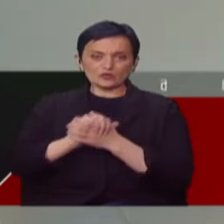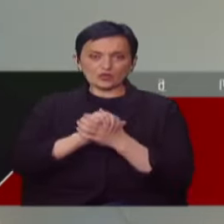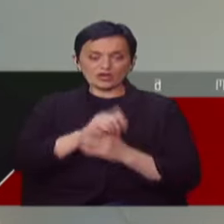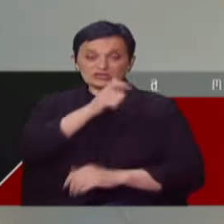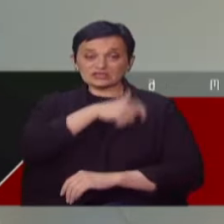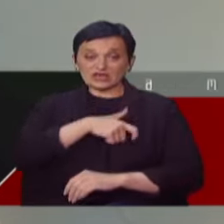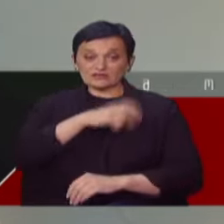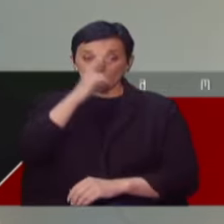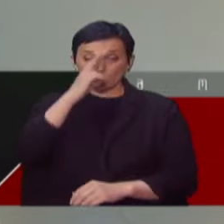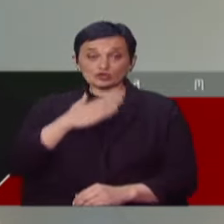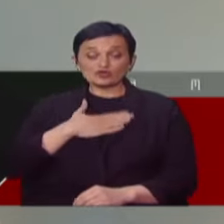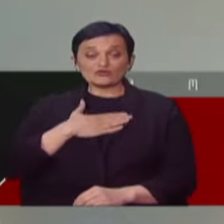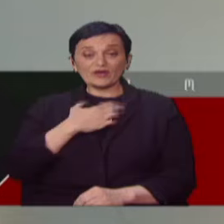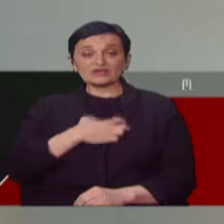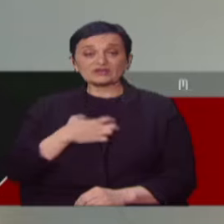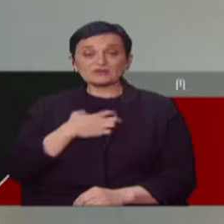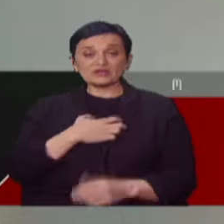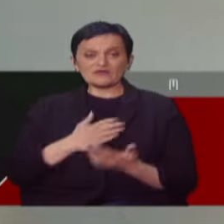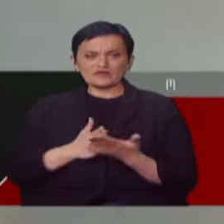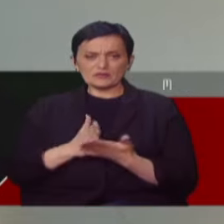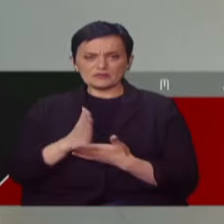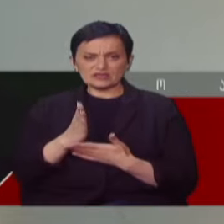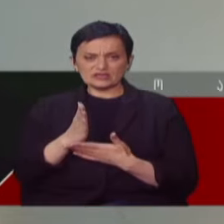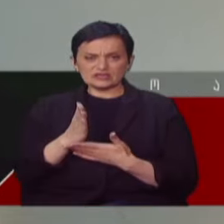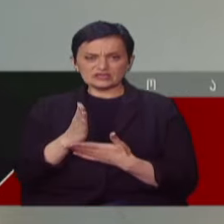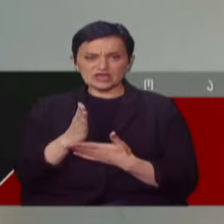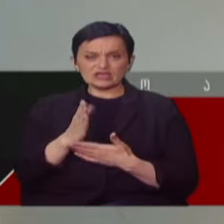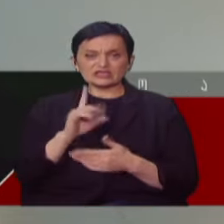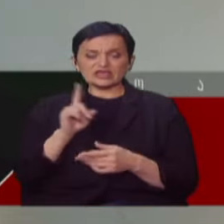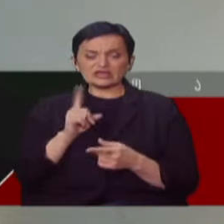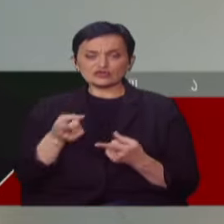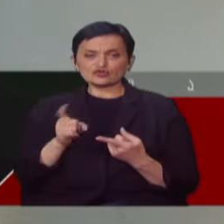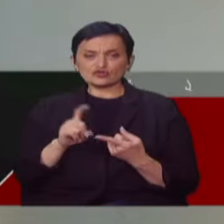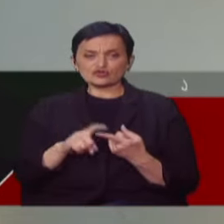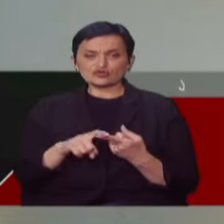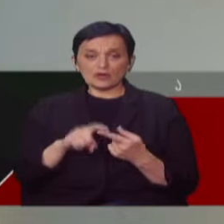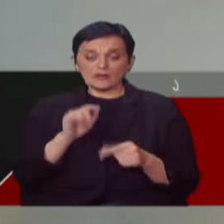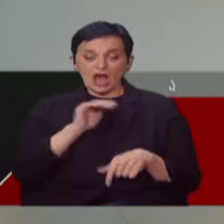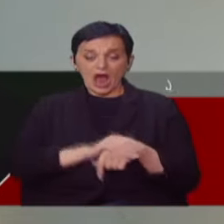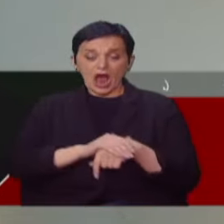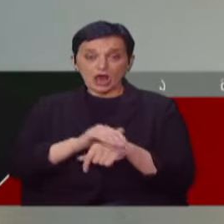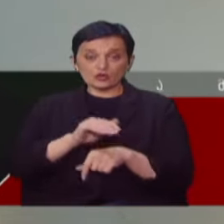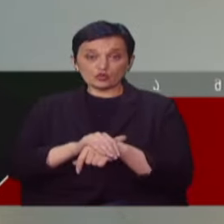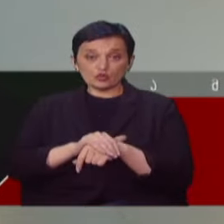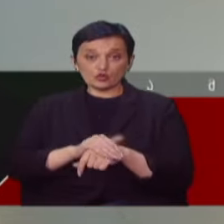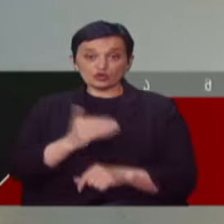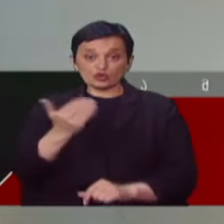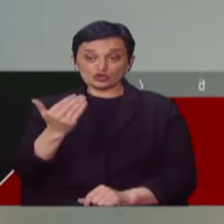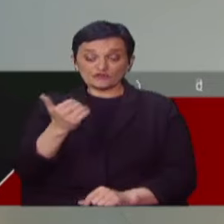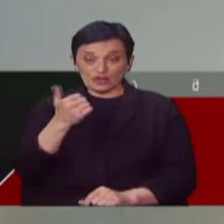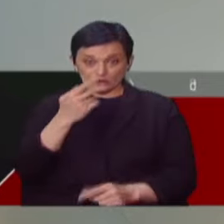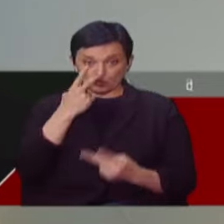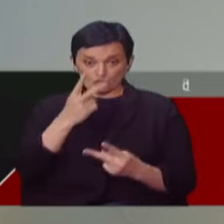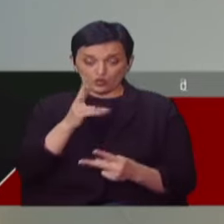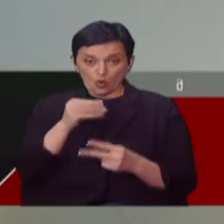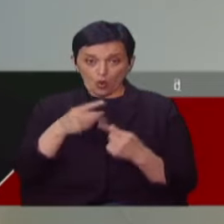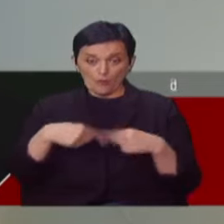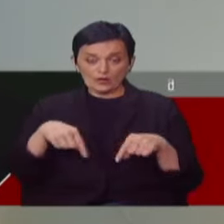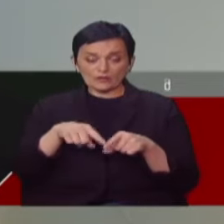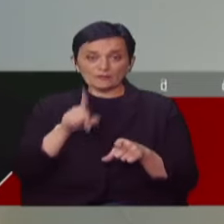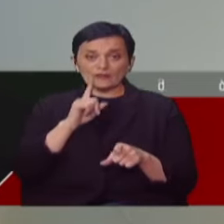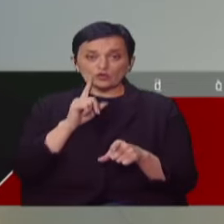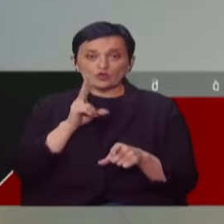წევრი სახელმწიფო, ჩვენი მთავარი მიზანი არის და კიდევ რა შეეხება არგუმენტებს, თქვენ თუ კარგად უყურებდით კომიტეტის